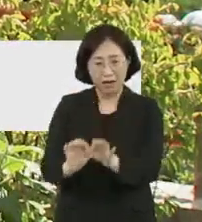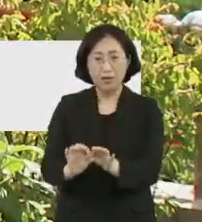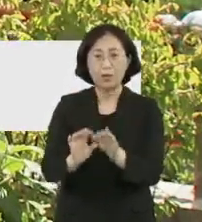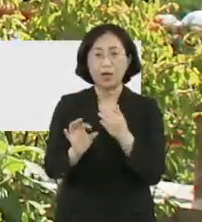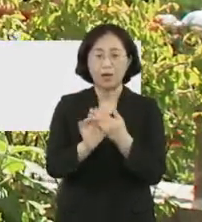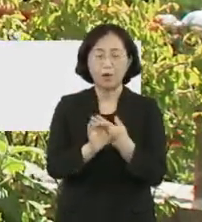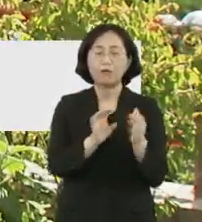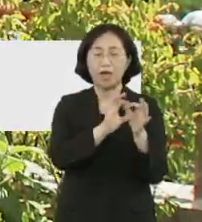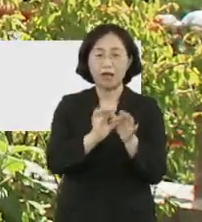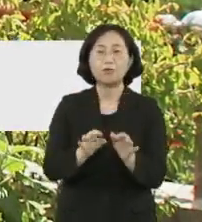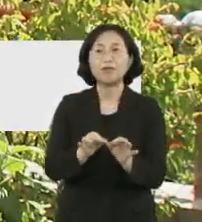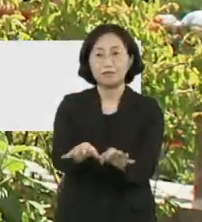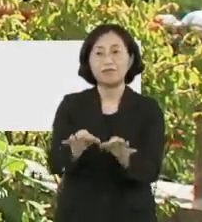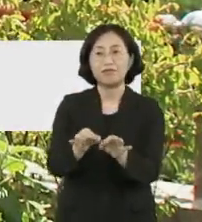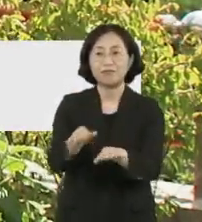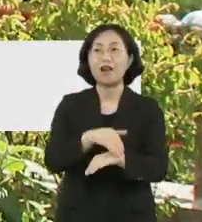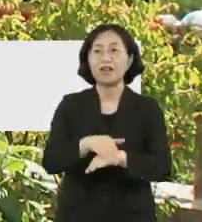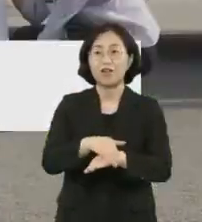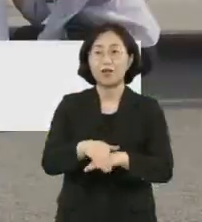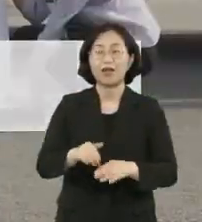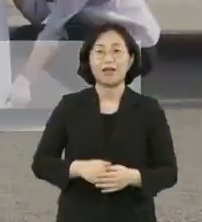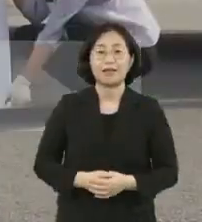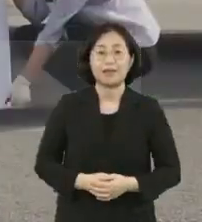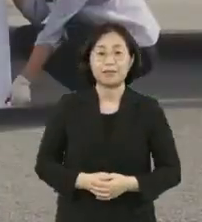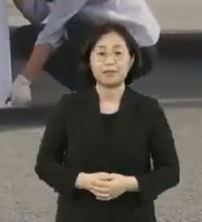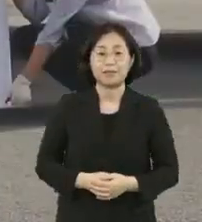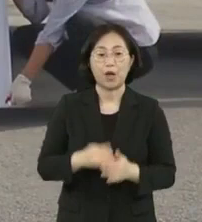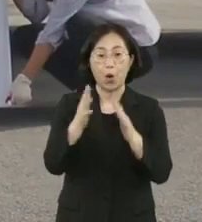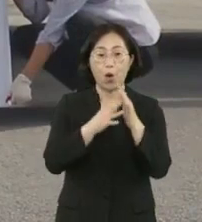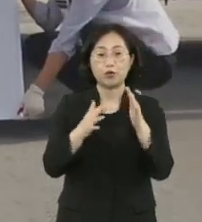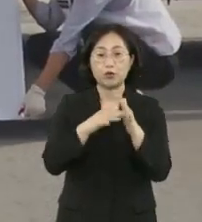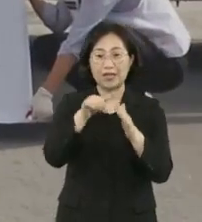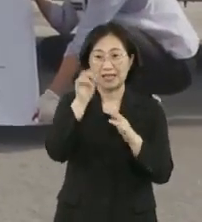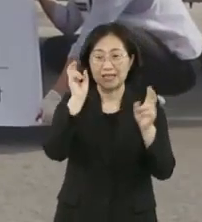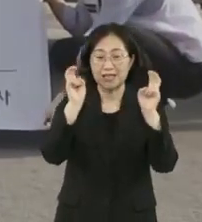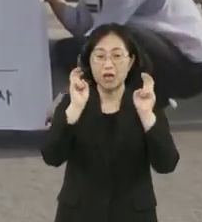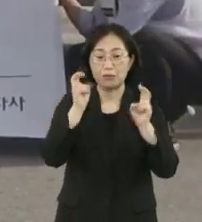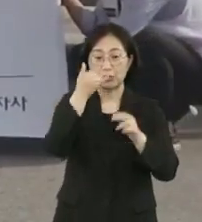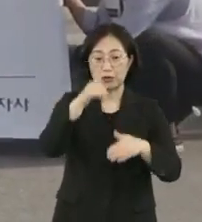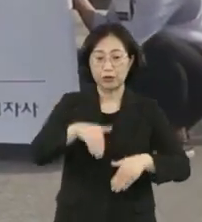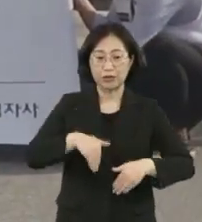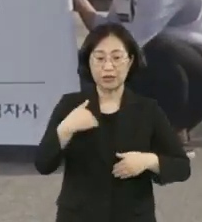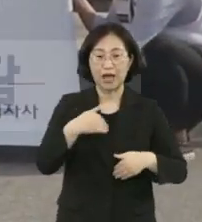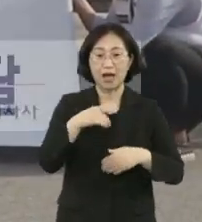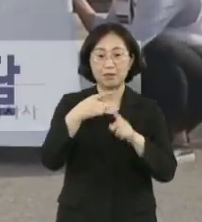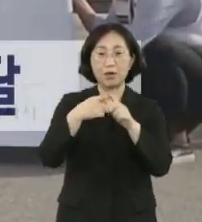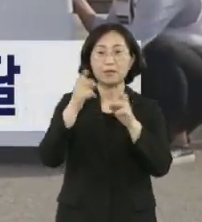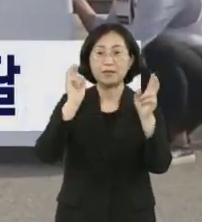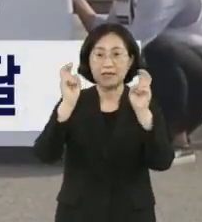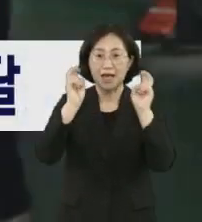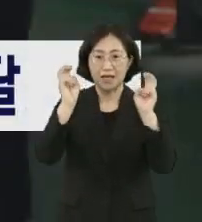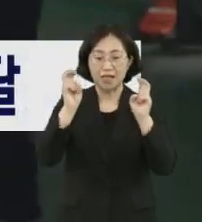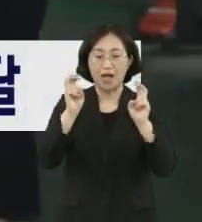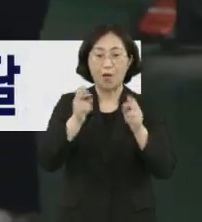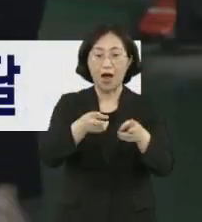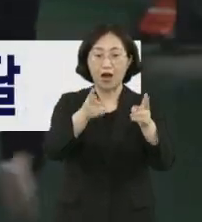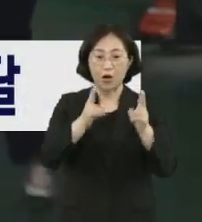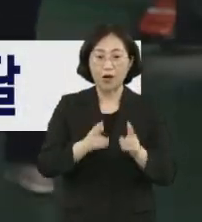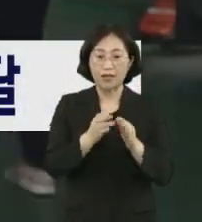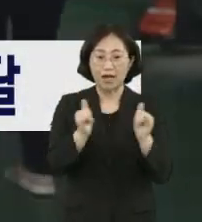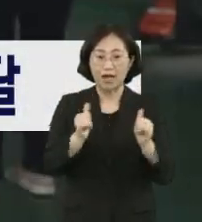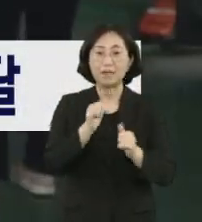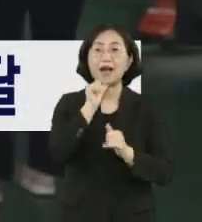그러면 계속 기부를 할 생각입니다. 공주에 있는 한 기업은 충남 적십자사에 돈의 결연 세대와